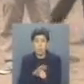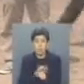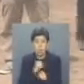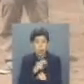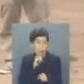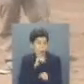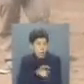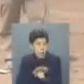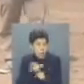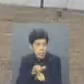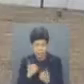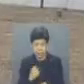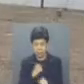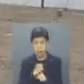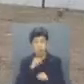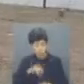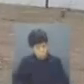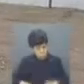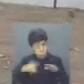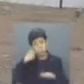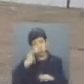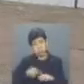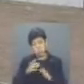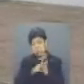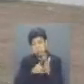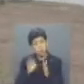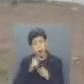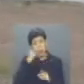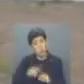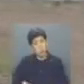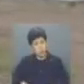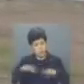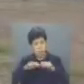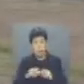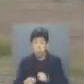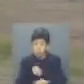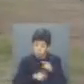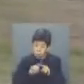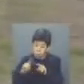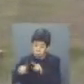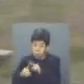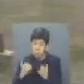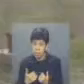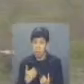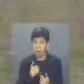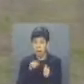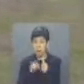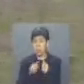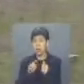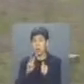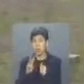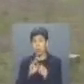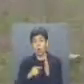งหมดจึงยังจะเกิดน้ำท่วมในพื้นที่สีฟ้าอยู่ขณะที่ชาวนาหลายตำบลในทุ่งท่าวุ้งอำเภอท่าวุ้งจังหวัดล